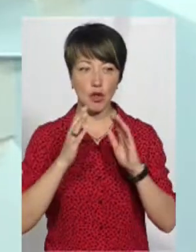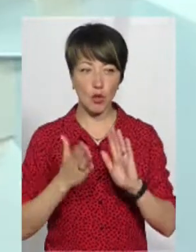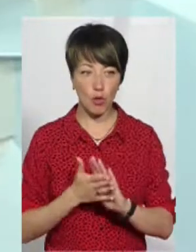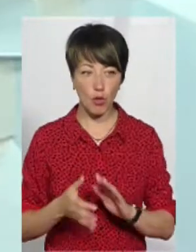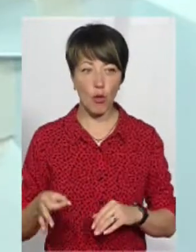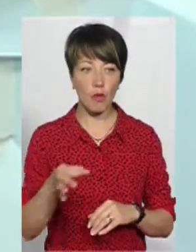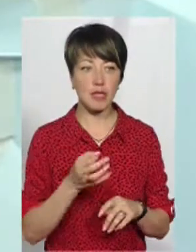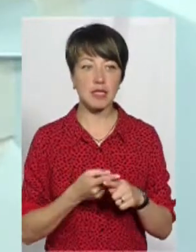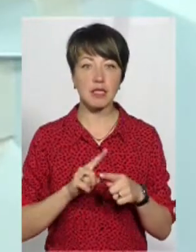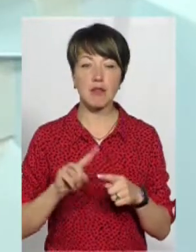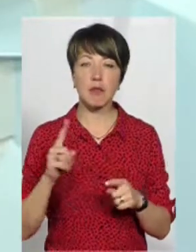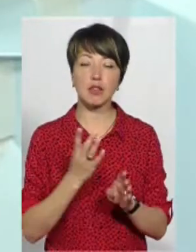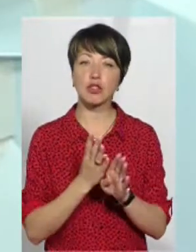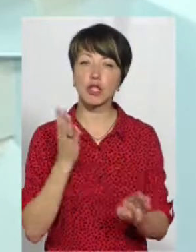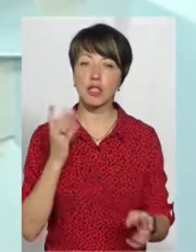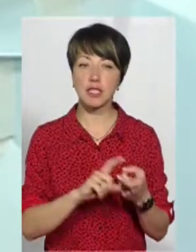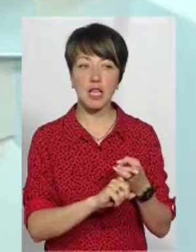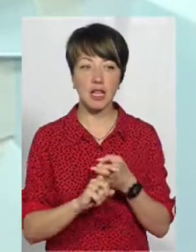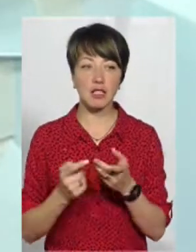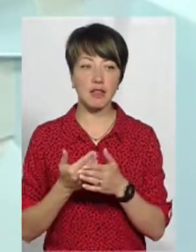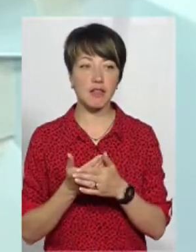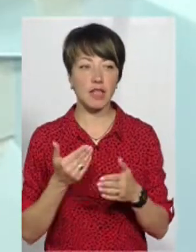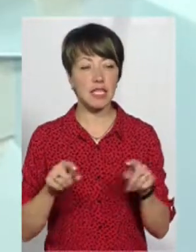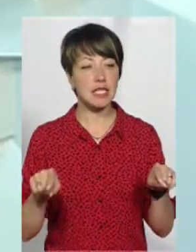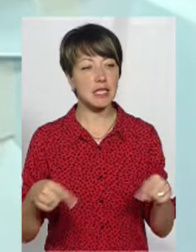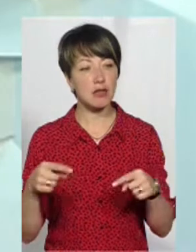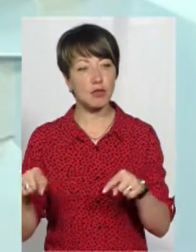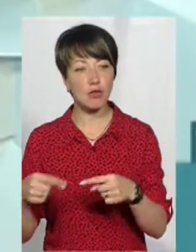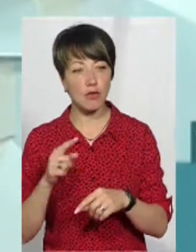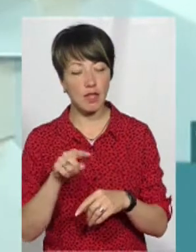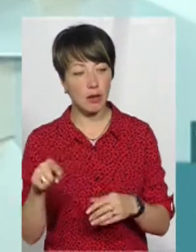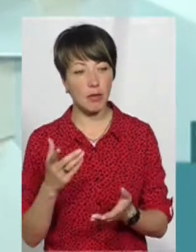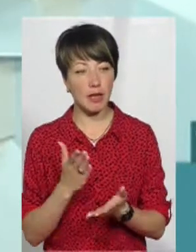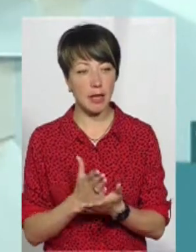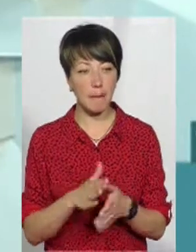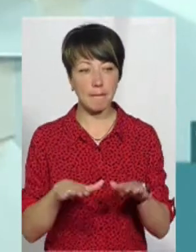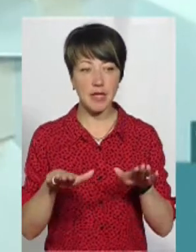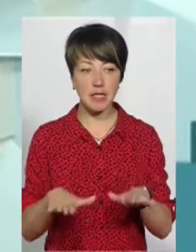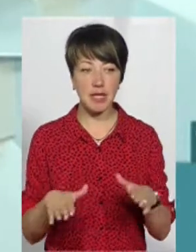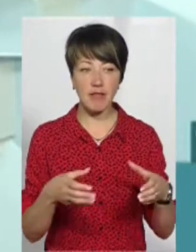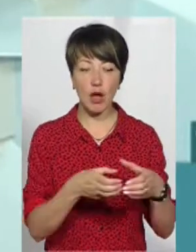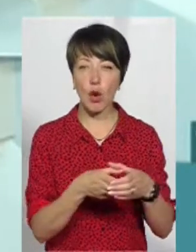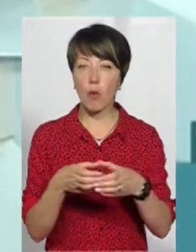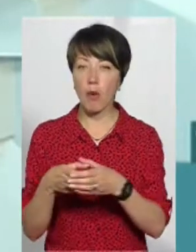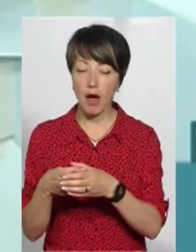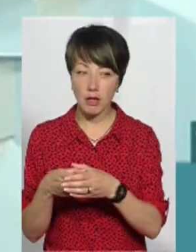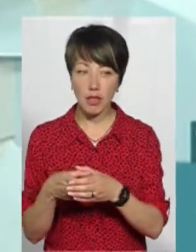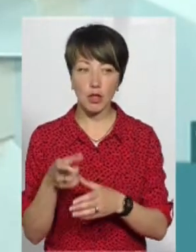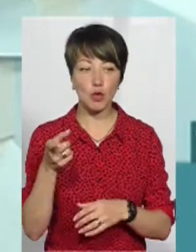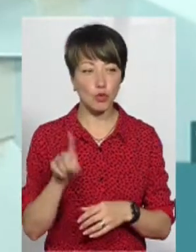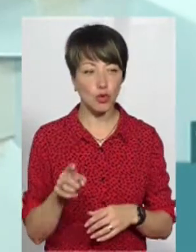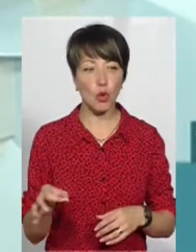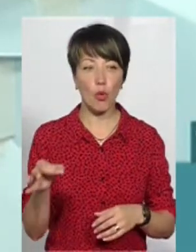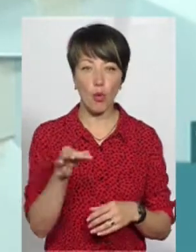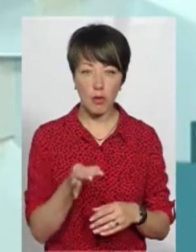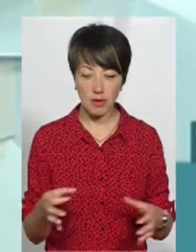як області. Це в першу залежить чергу від засновників, а засновниками є місцеві громади. Тому що